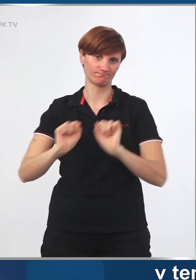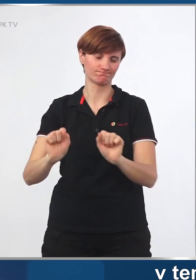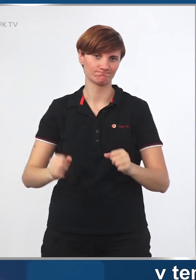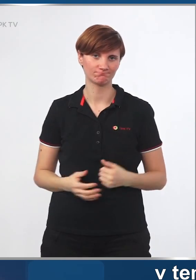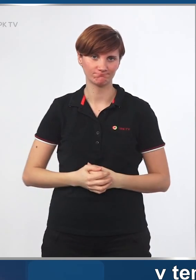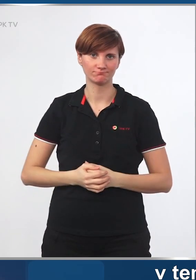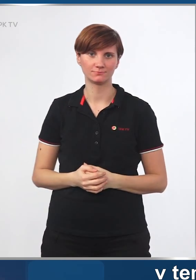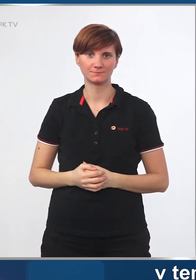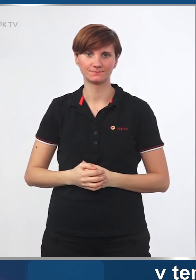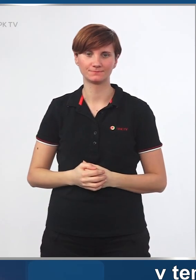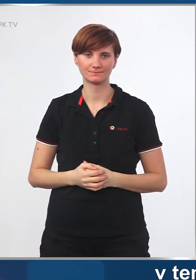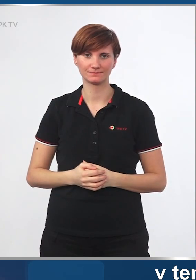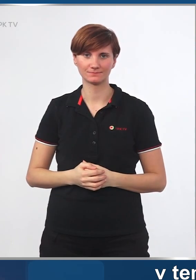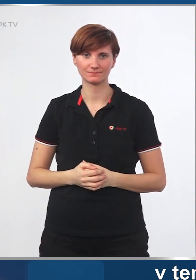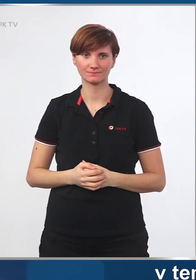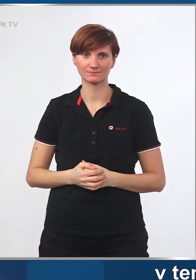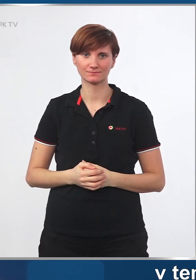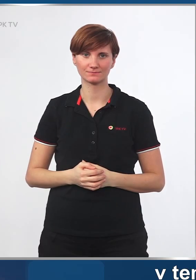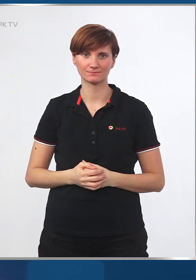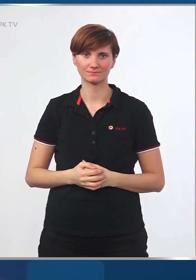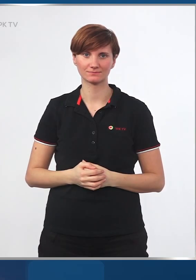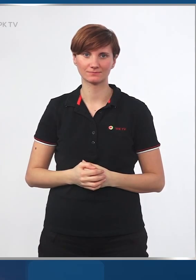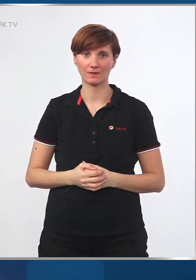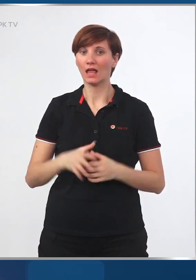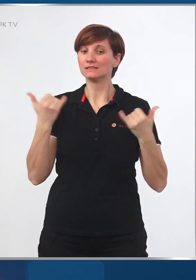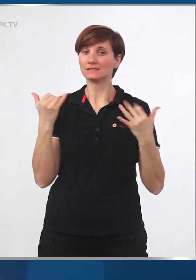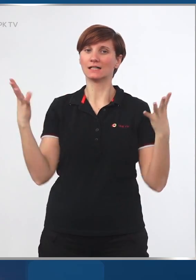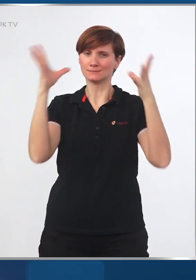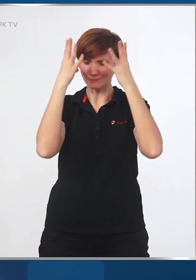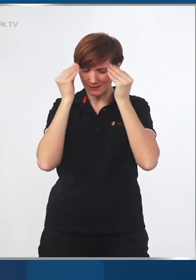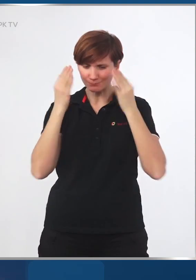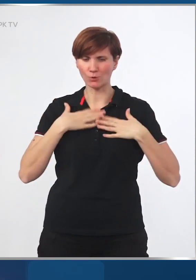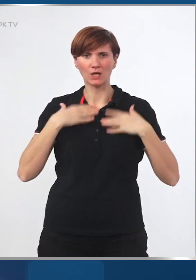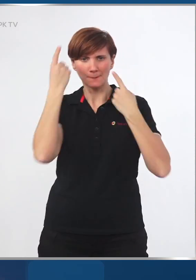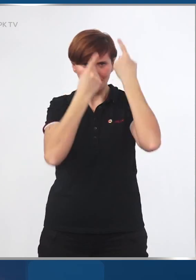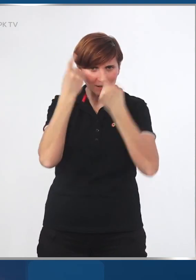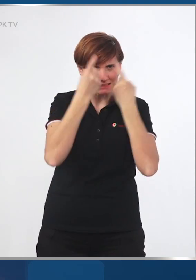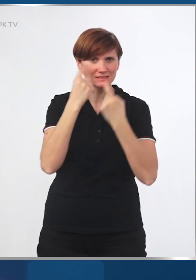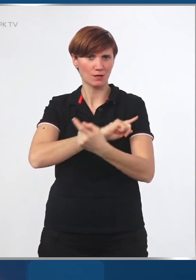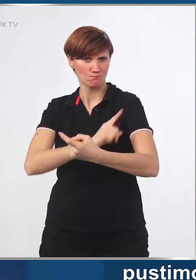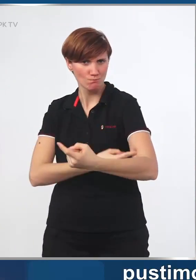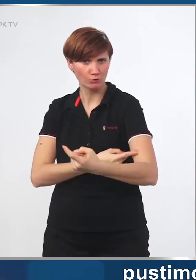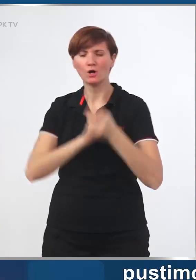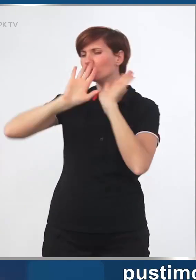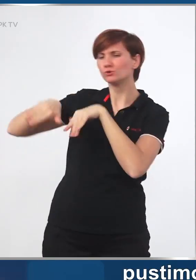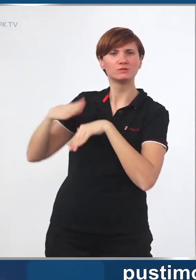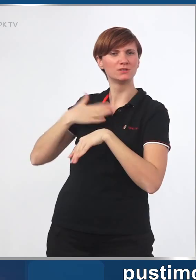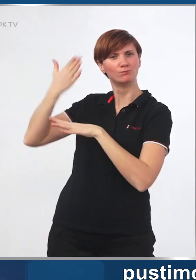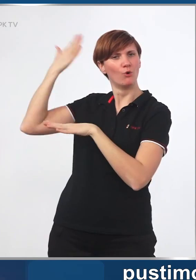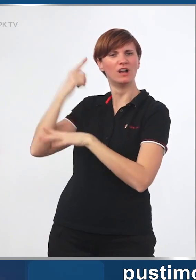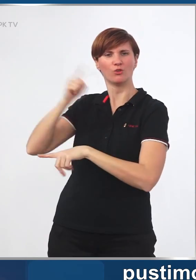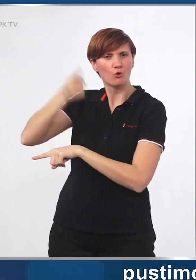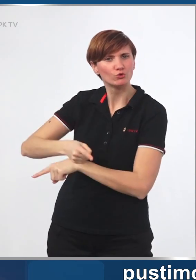per quelli che riteniamo invece necessari in questo caso. Let us now gather our wits and strengths, leave behind